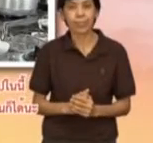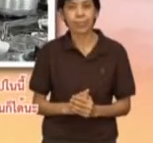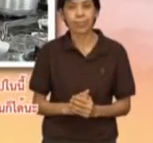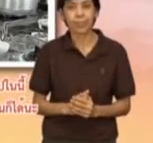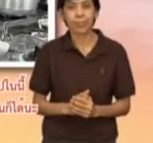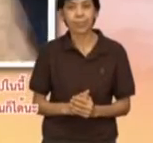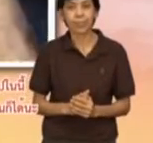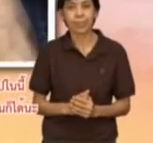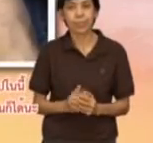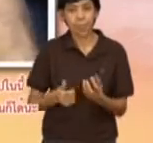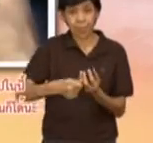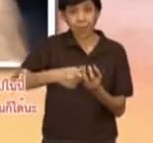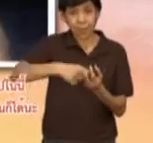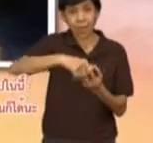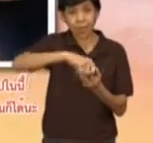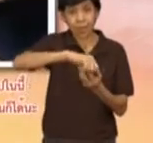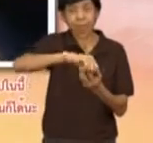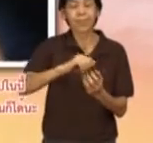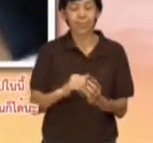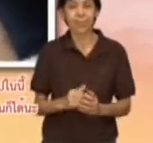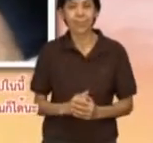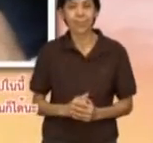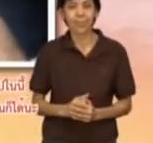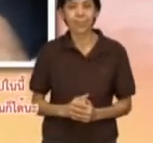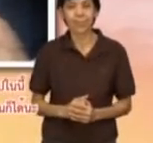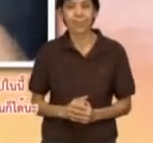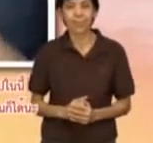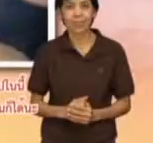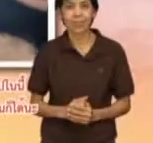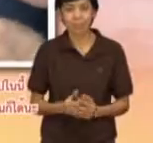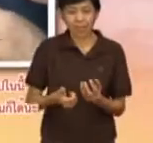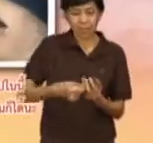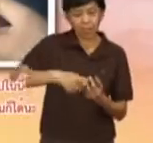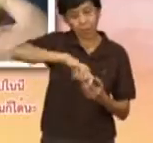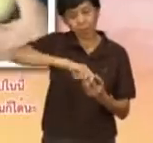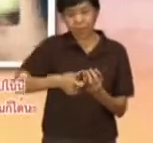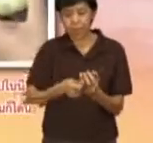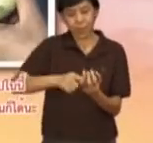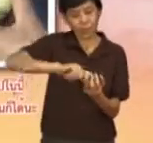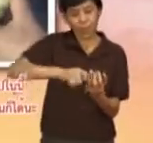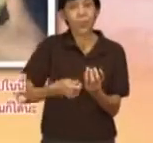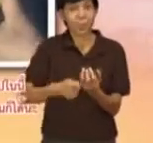ไปในนี้แล้วก็ซ้ายขวาพับซ้ายขวา